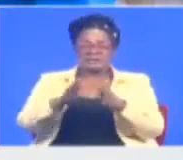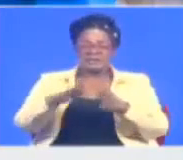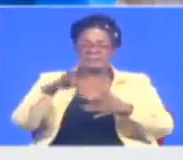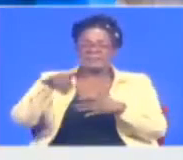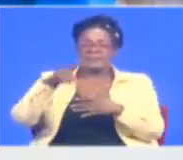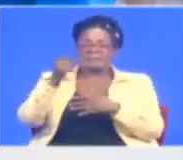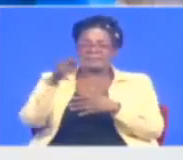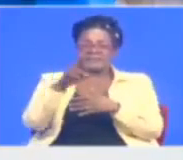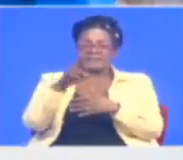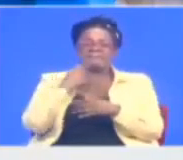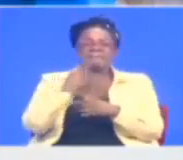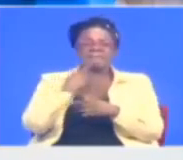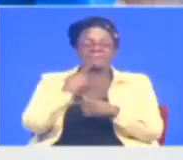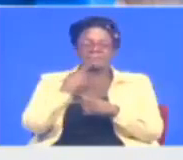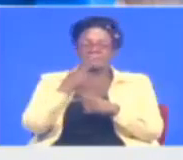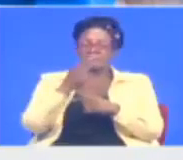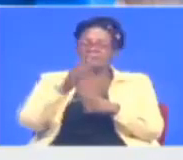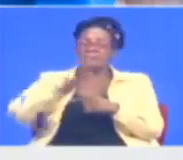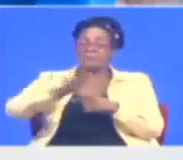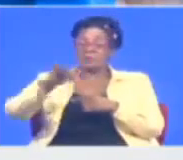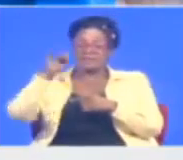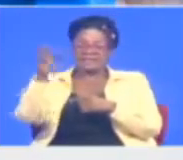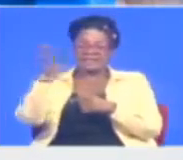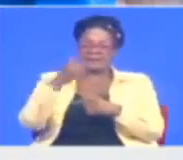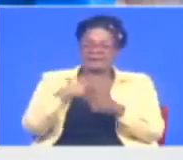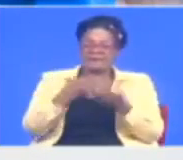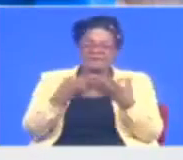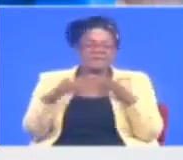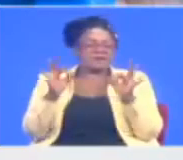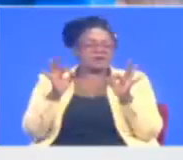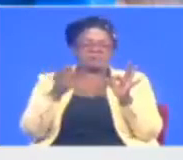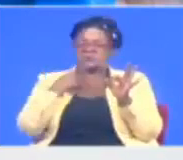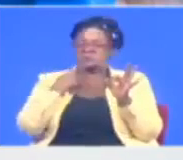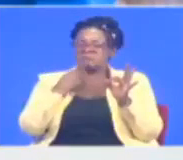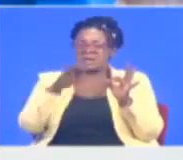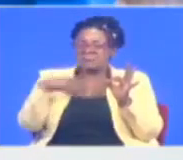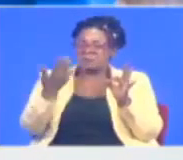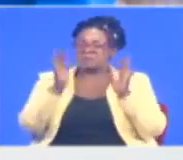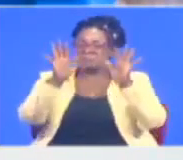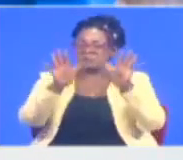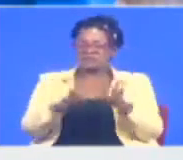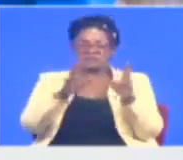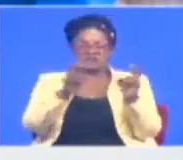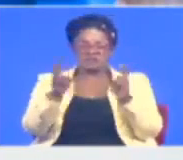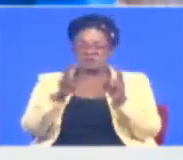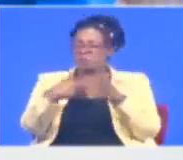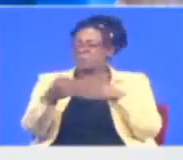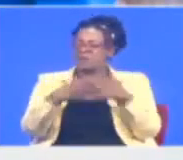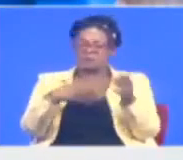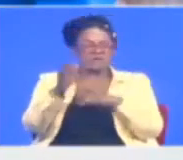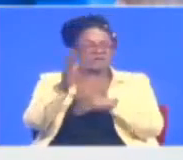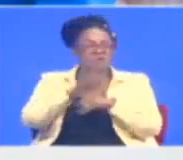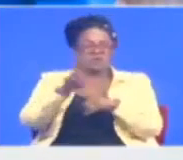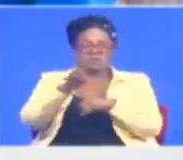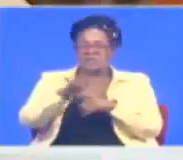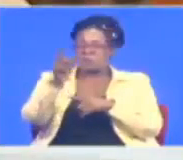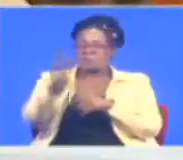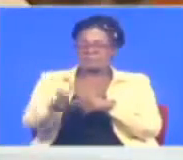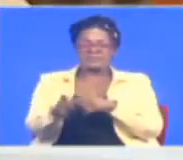kwa upande wake amesema kuwa jamii ya Mlimani ina uhuru wa kuzungumzia masuala muhimu ya kitaifa bila kutumia kinywa cha mtu